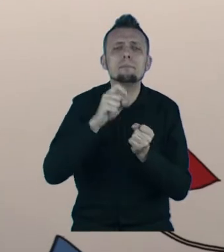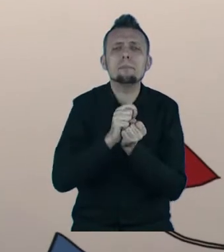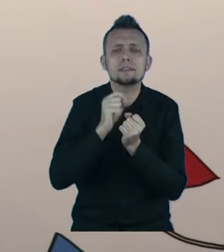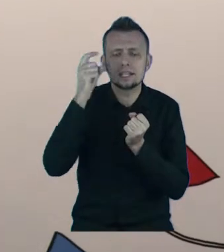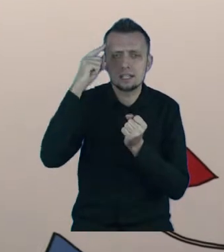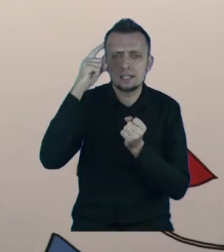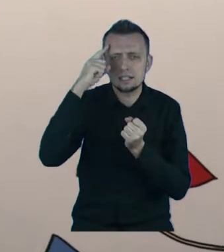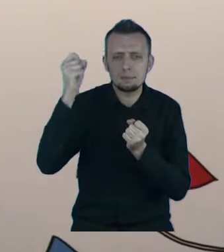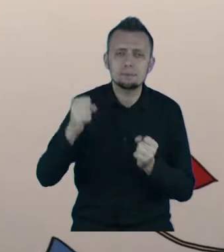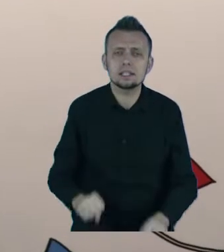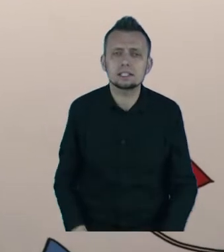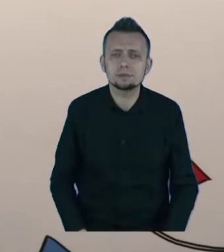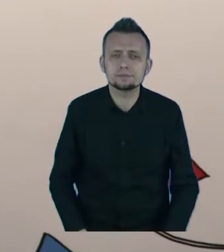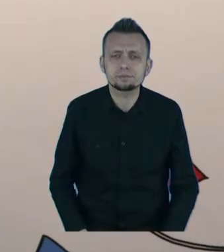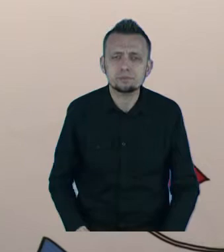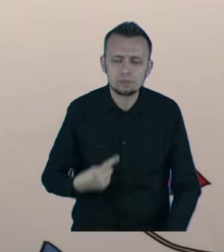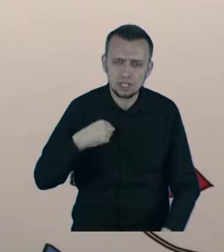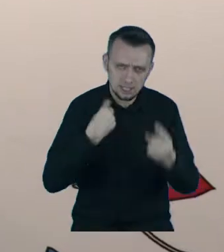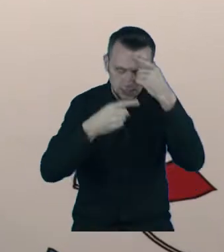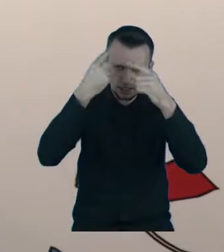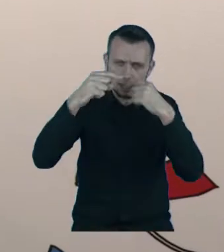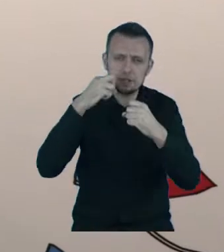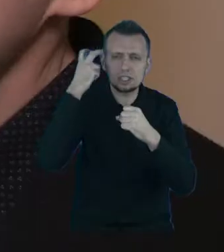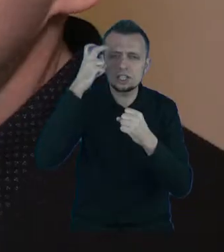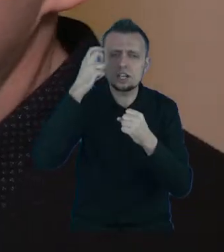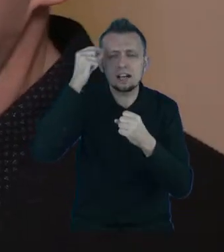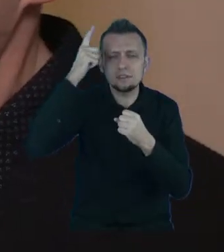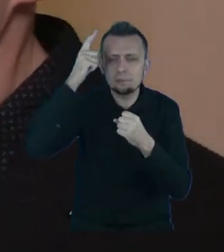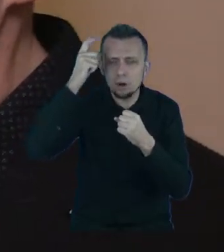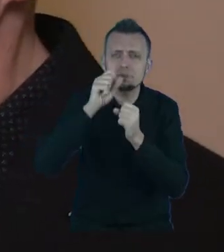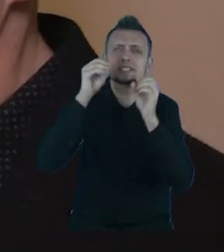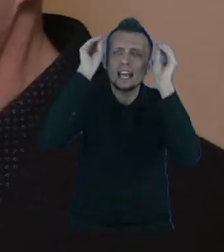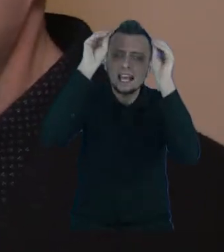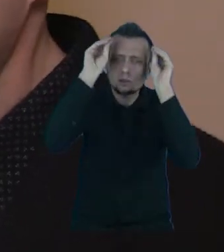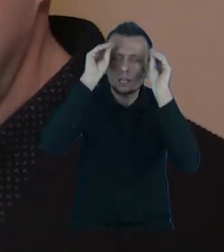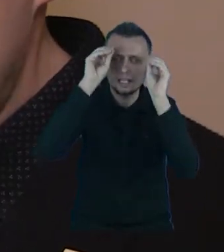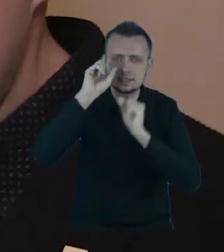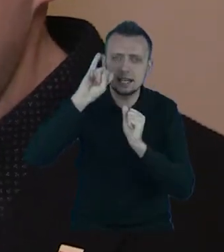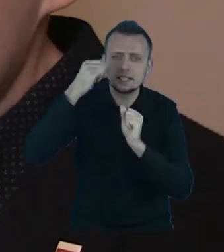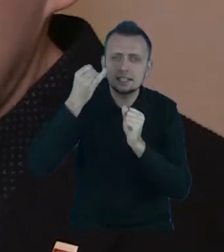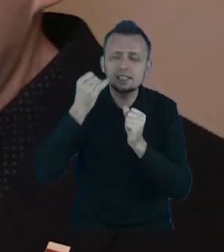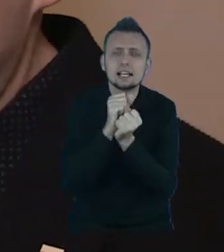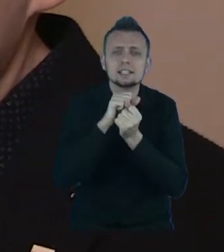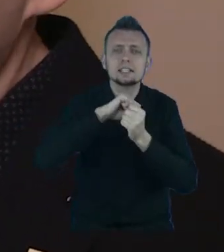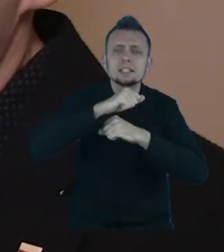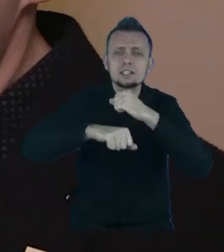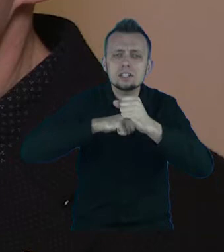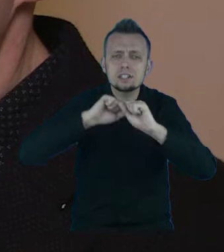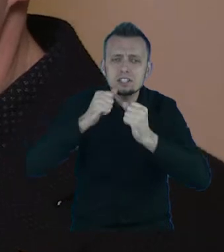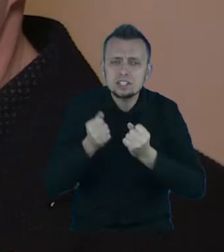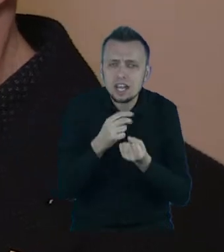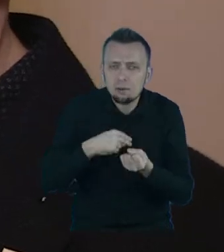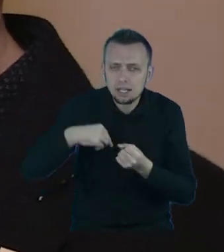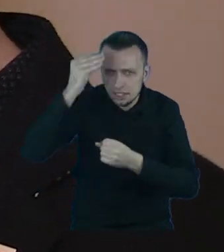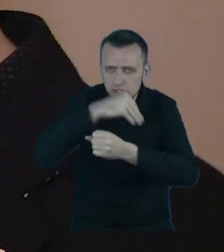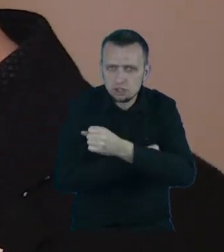Kutna? Wydaje mi się, że ciekawy postulat był dotyczący edukacji, tego jak funkcjonuje nasza szkoła, bo to tak naprawdę wszystko